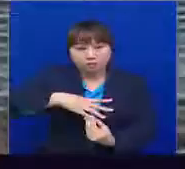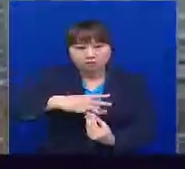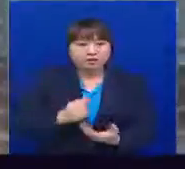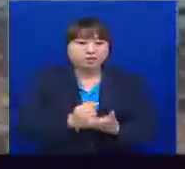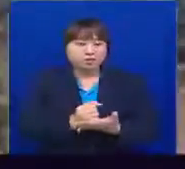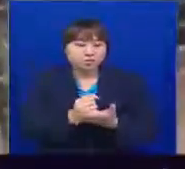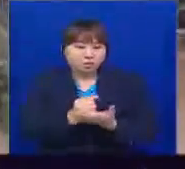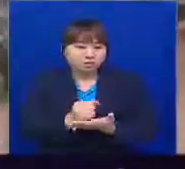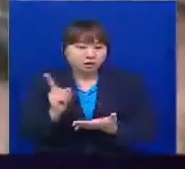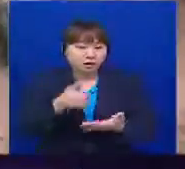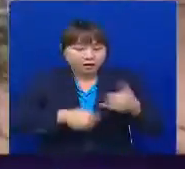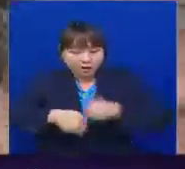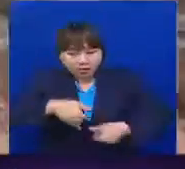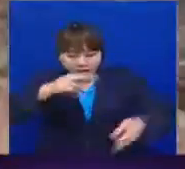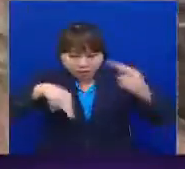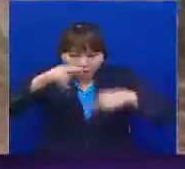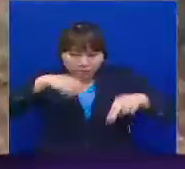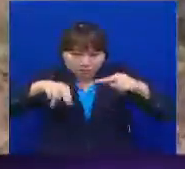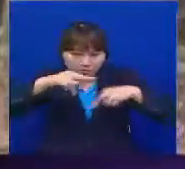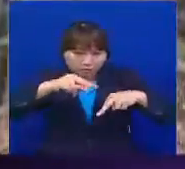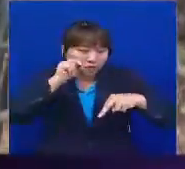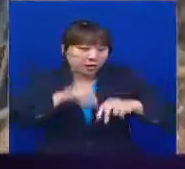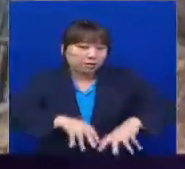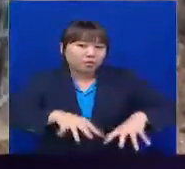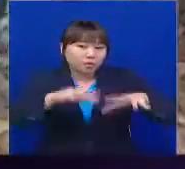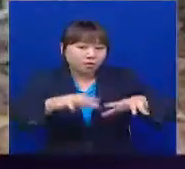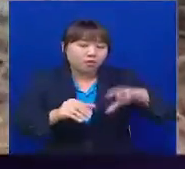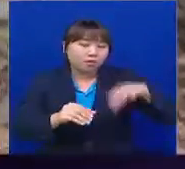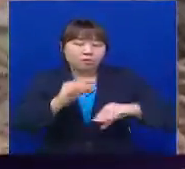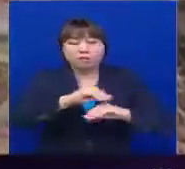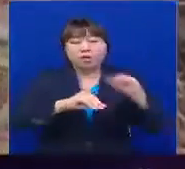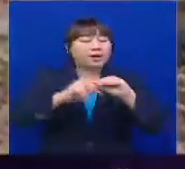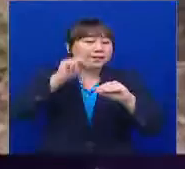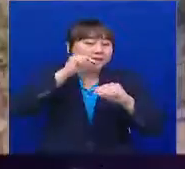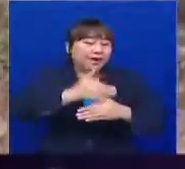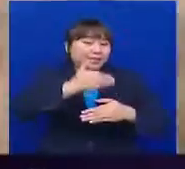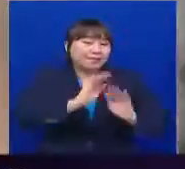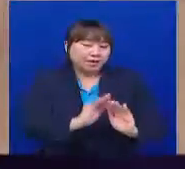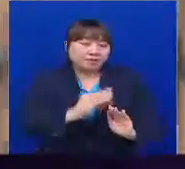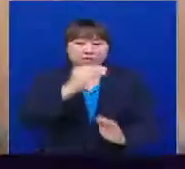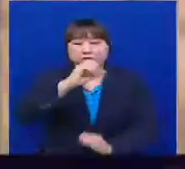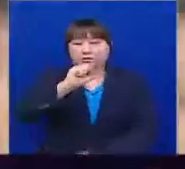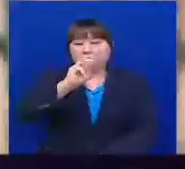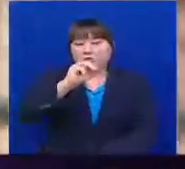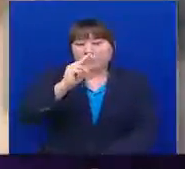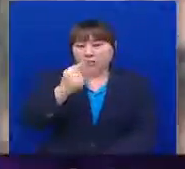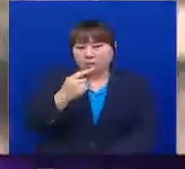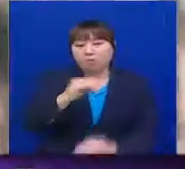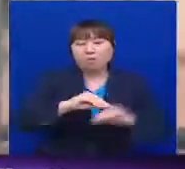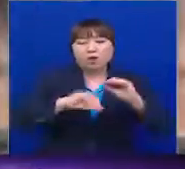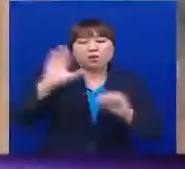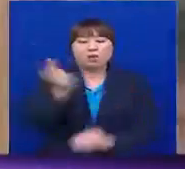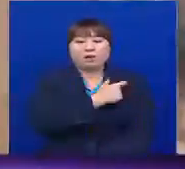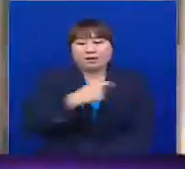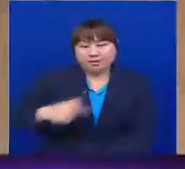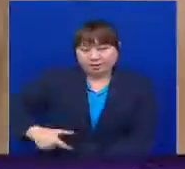ยเหลือจากการเข้าไปสำรวจพื้นที่แนวน้ำท่วมของโครงการอ่างเก็บน้ำห้วยสมงในโครงการพระราชดำริและ